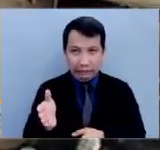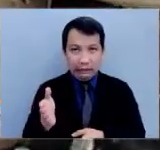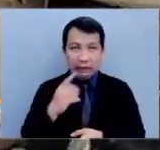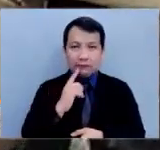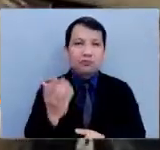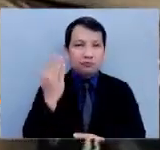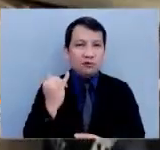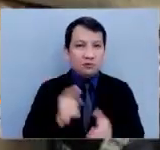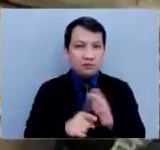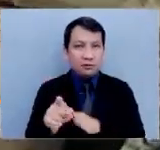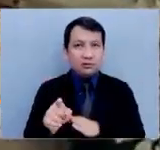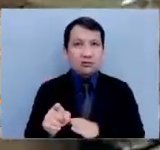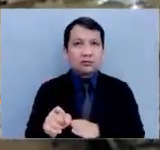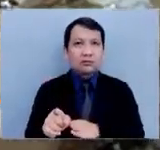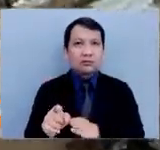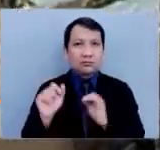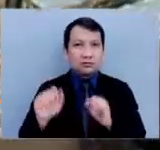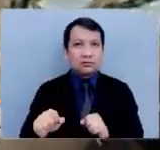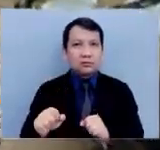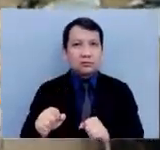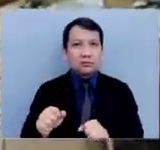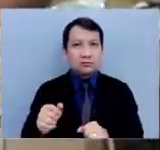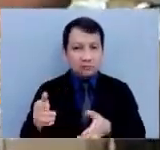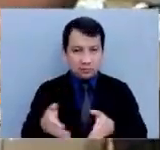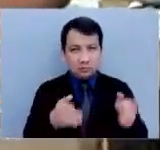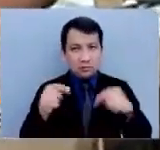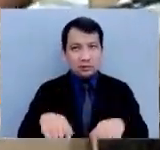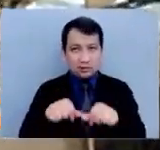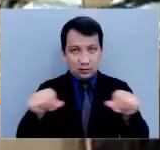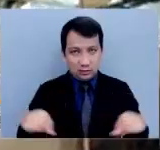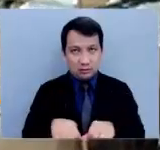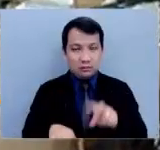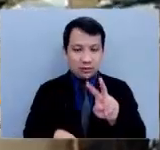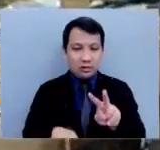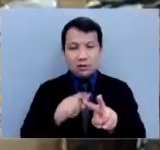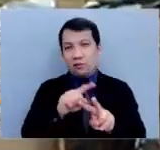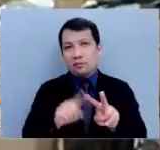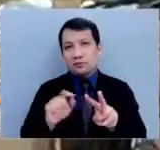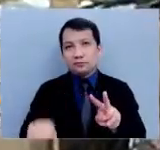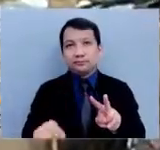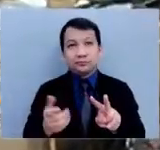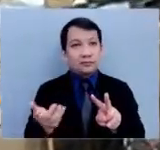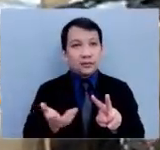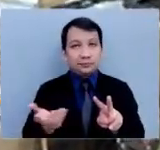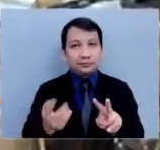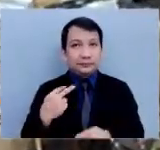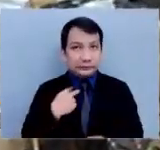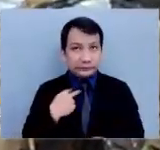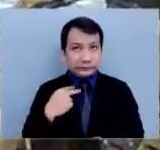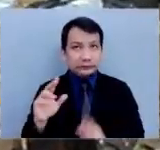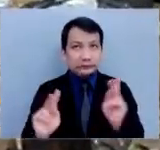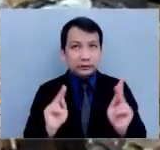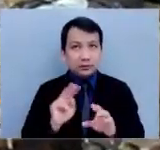lamang makalusot no sa mga pwede mong lusutan din or daanan pa dito sa area. May dalawang option yung mga na-stranded na pasahero or